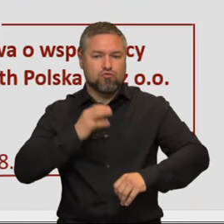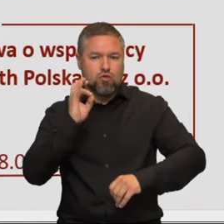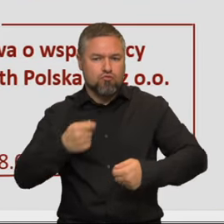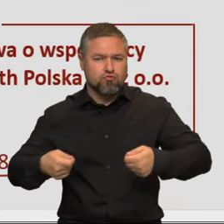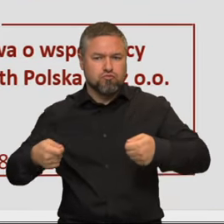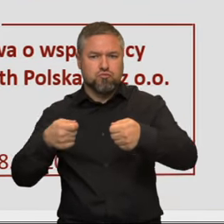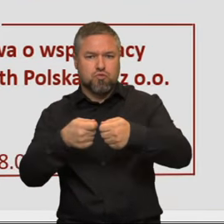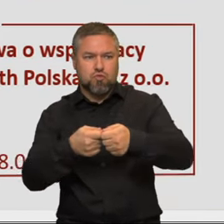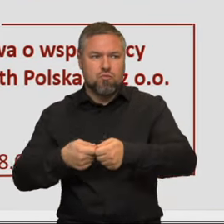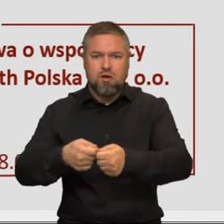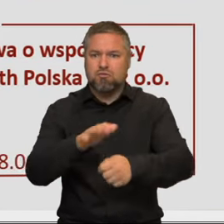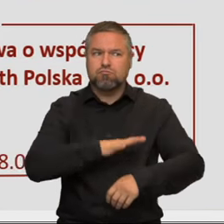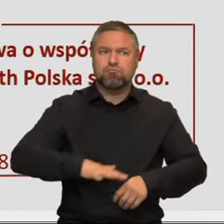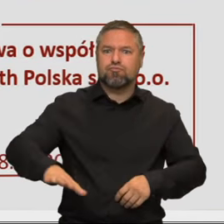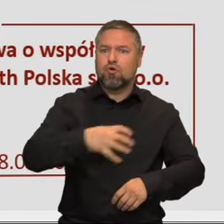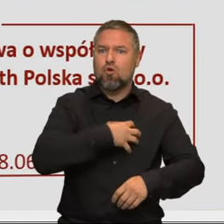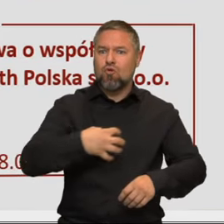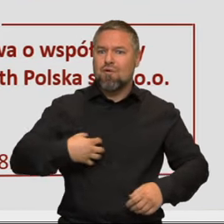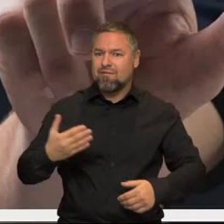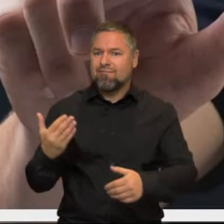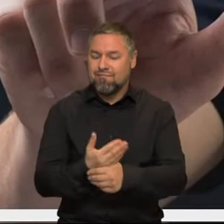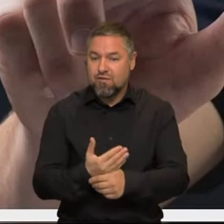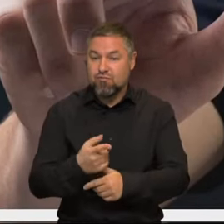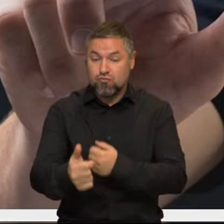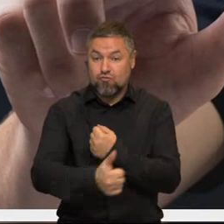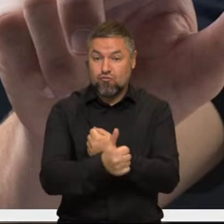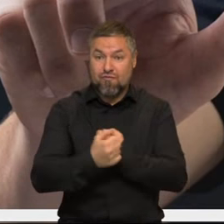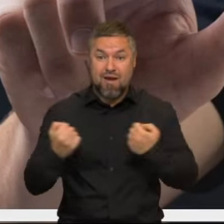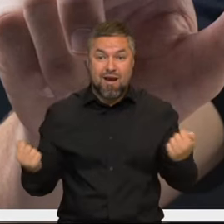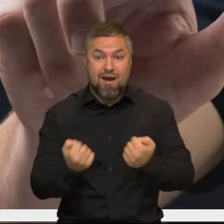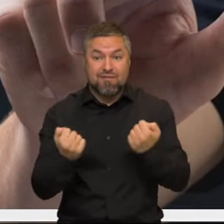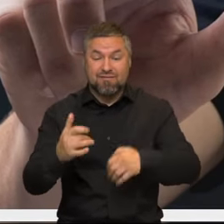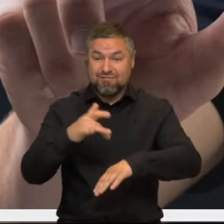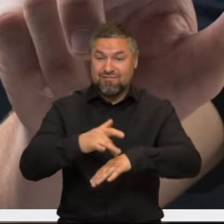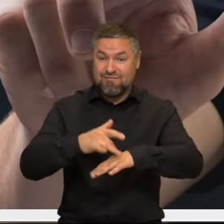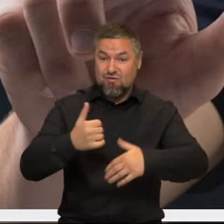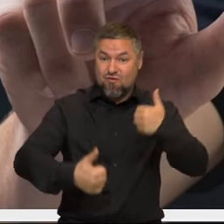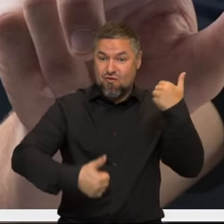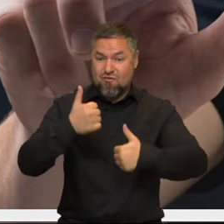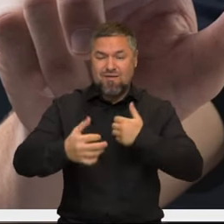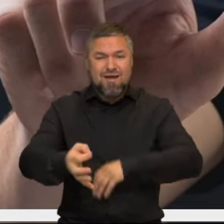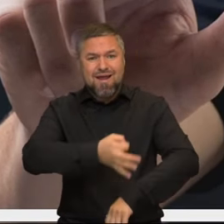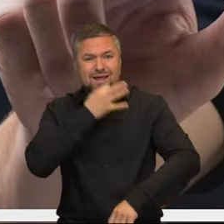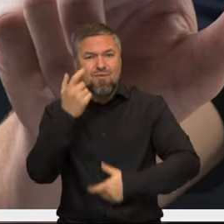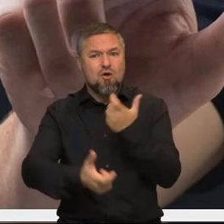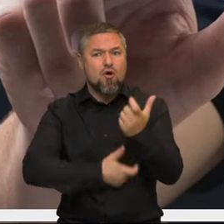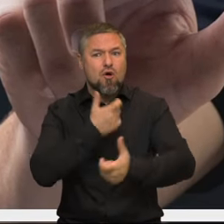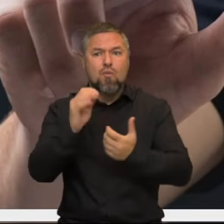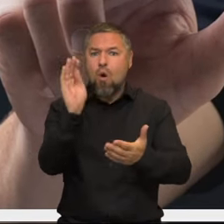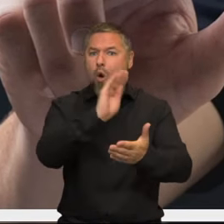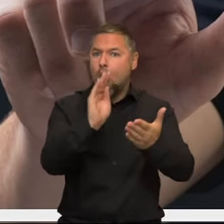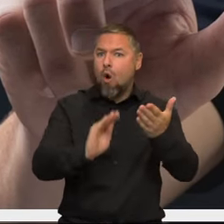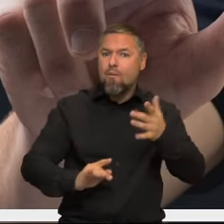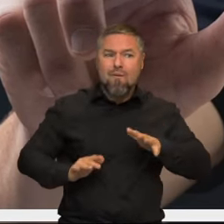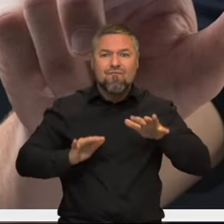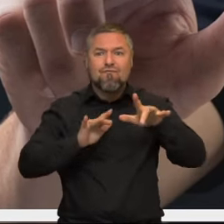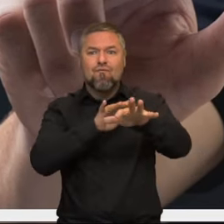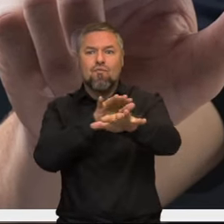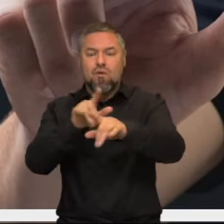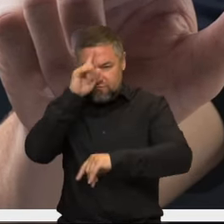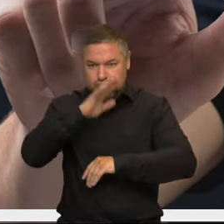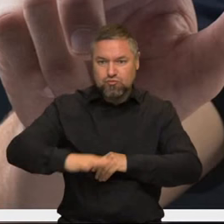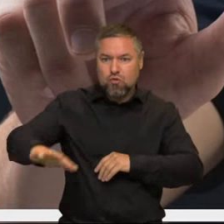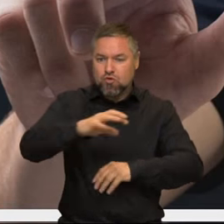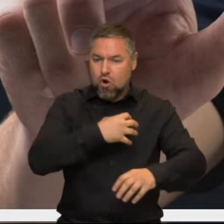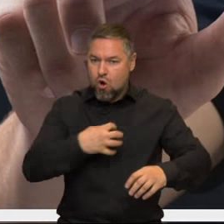współpracę z otoczeniem gospodarczym. Dowodem tego rodzaju aktywności są wyniki konkursu na najlepiej opracowany opis wpływu na funkcjonowanie